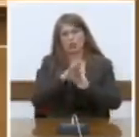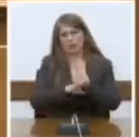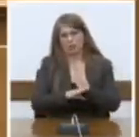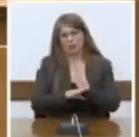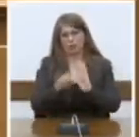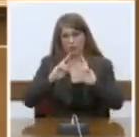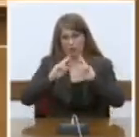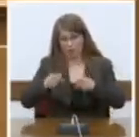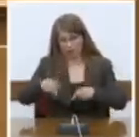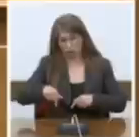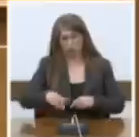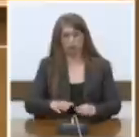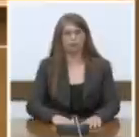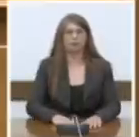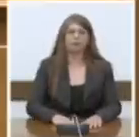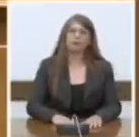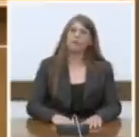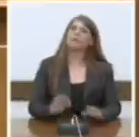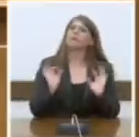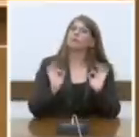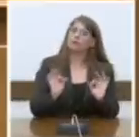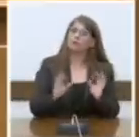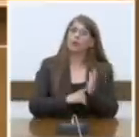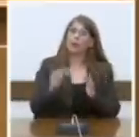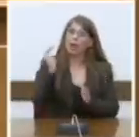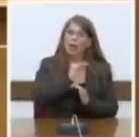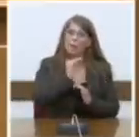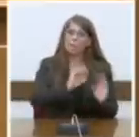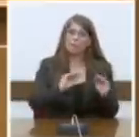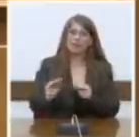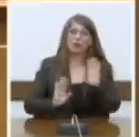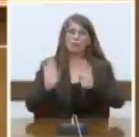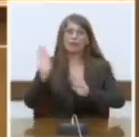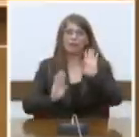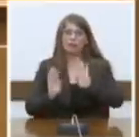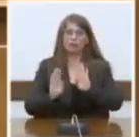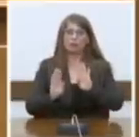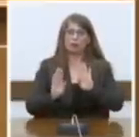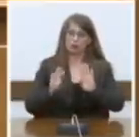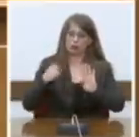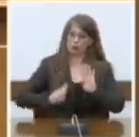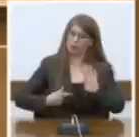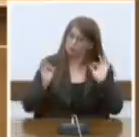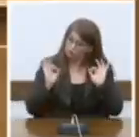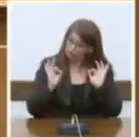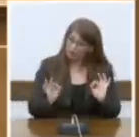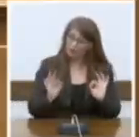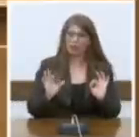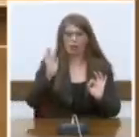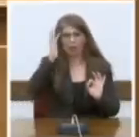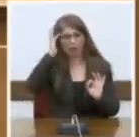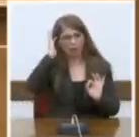για να απαντήσουμε τώρα, προφανώς και πρέπει άμεσα να μεταφερθούν οι μετοχές ΕΙΔΑΠ και ΕΙΑΘ στο δημόσιο. Προφανώς. Αλλά ο